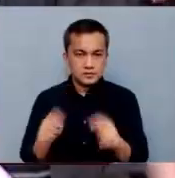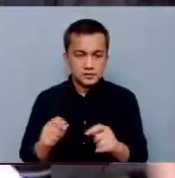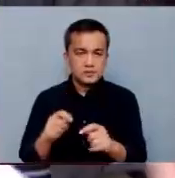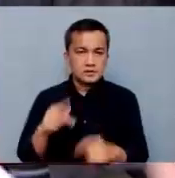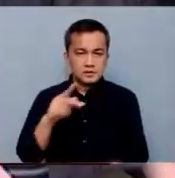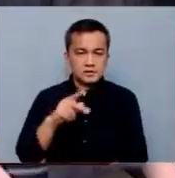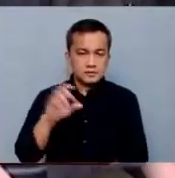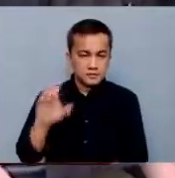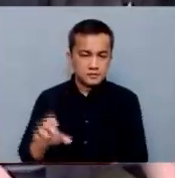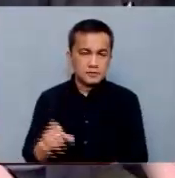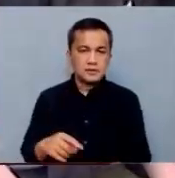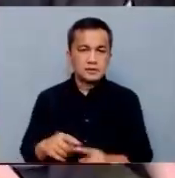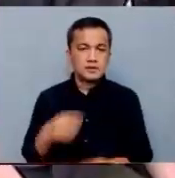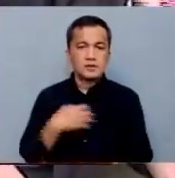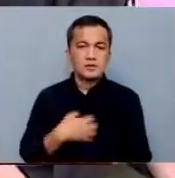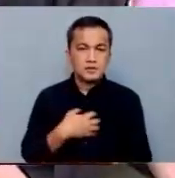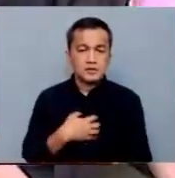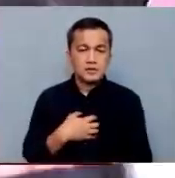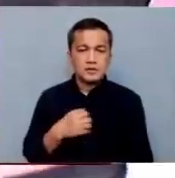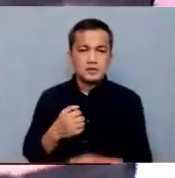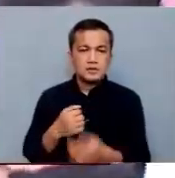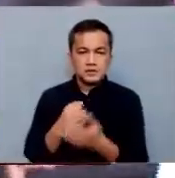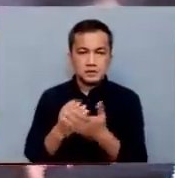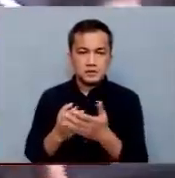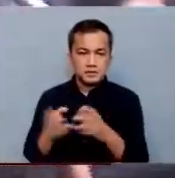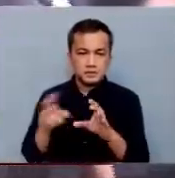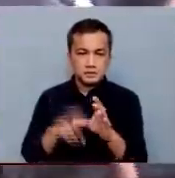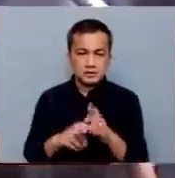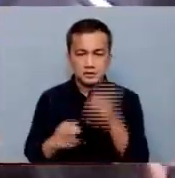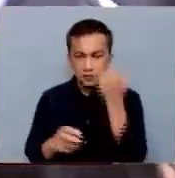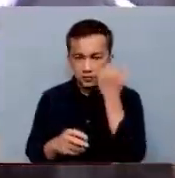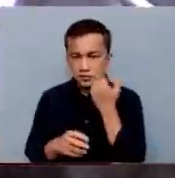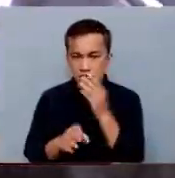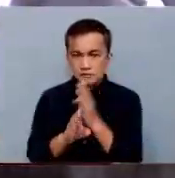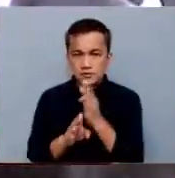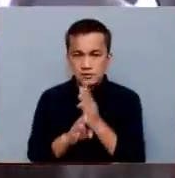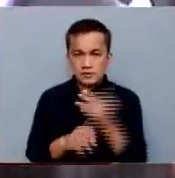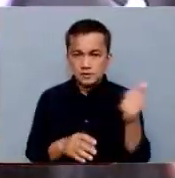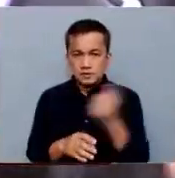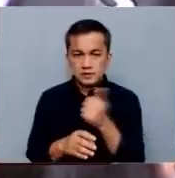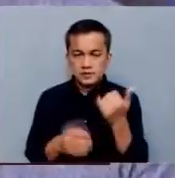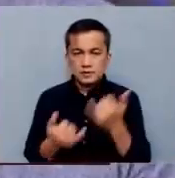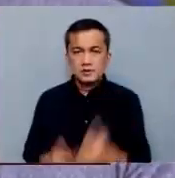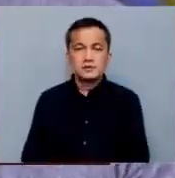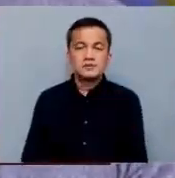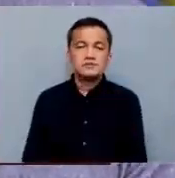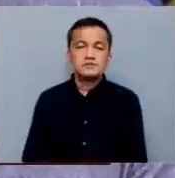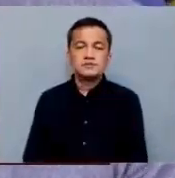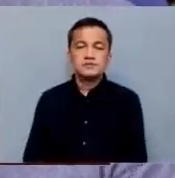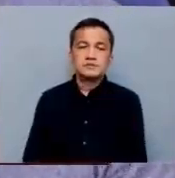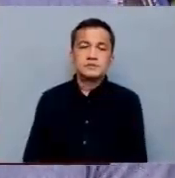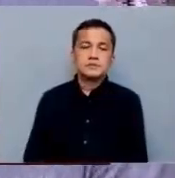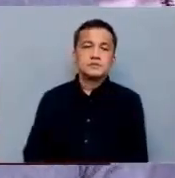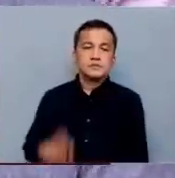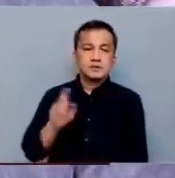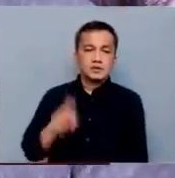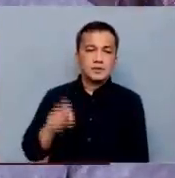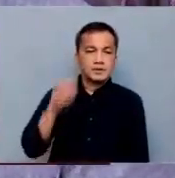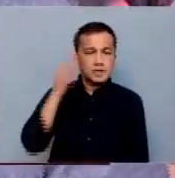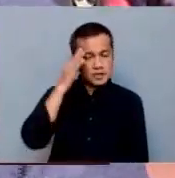Pero reklamo ng ilang pasahero, kulang daw ang mga bus na bumiyahe ngayon. Dapat alam nila na Semana Santa na,